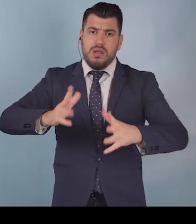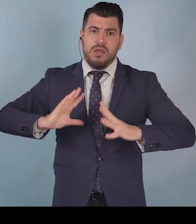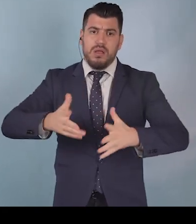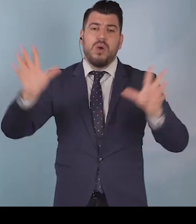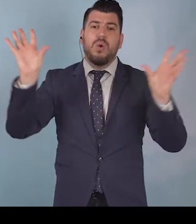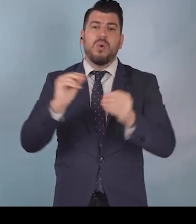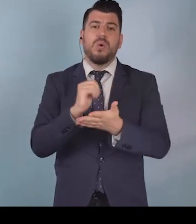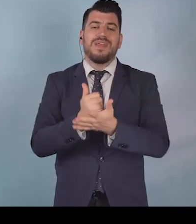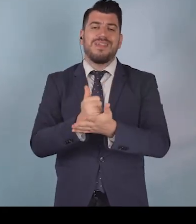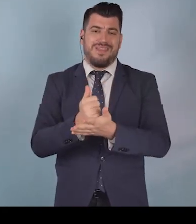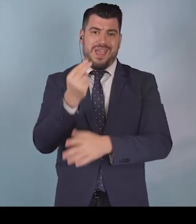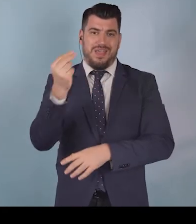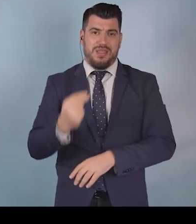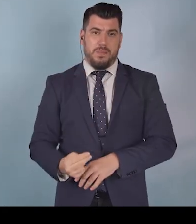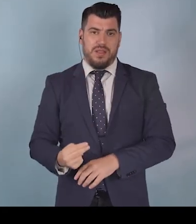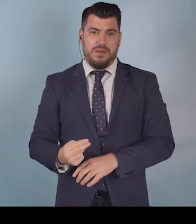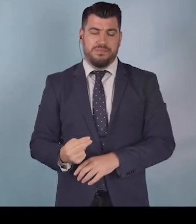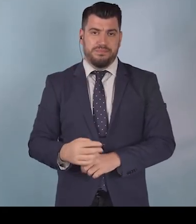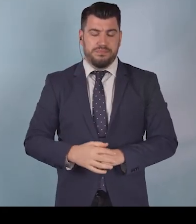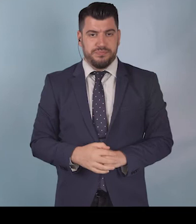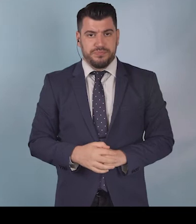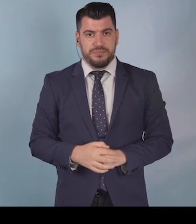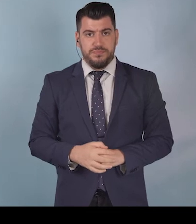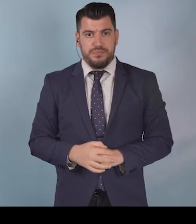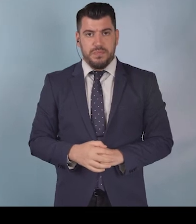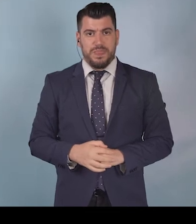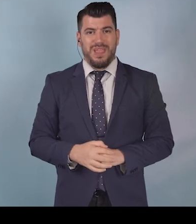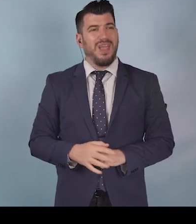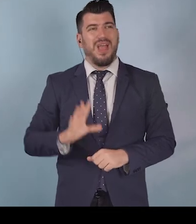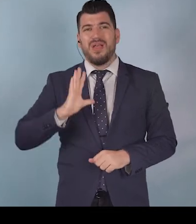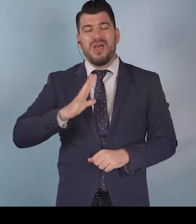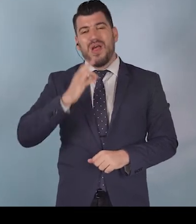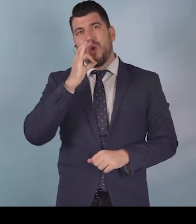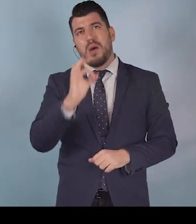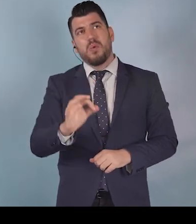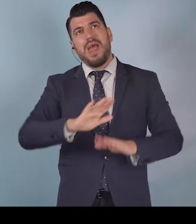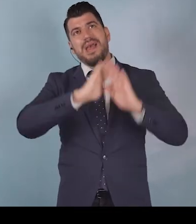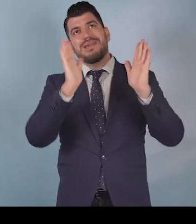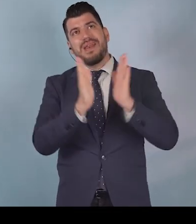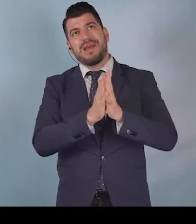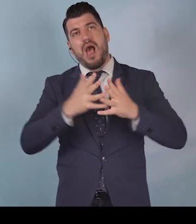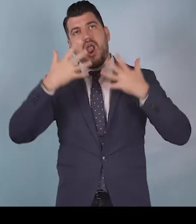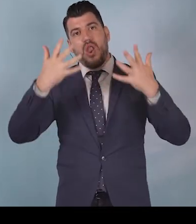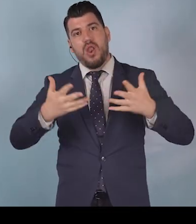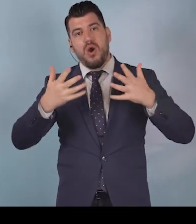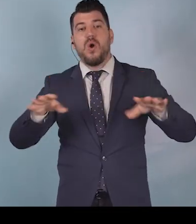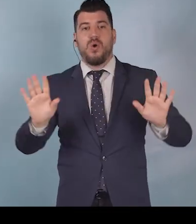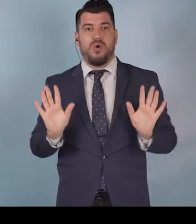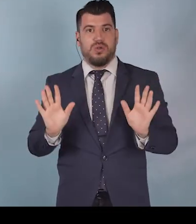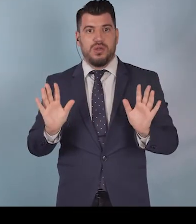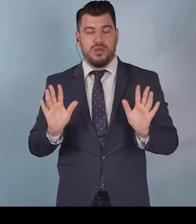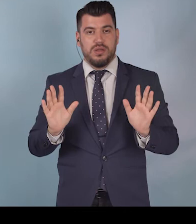σε όλες τις εκφάνσεις του δημόσιου λόγου. Δεν θα ήθελα να μιλήσουμε γενικά για το δημόσιο λόγο, με δεδομένη την σύνθεση του